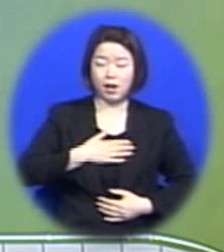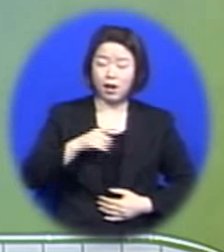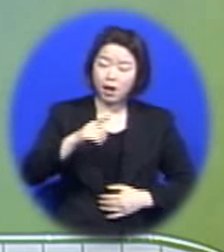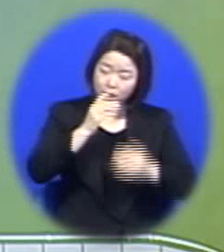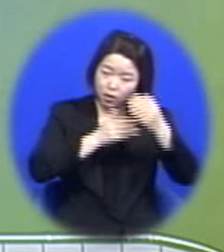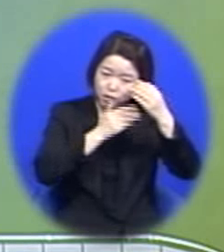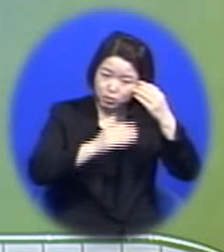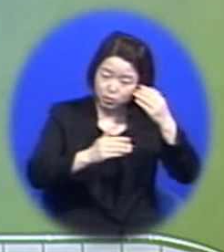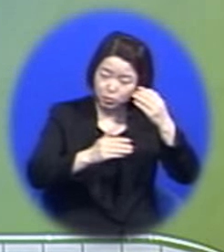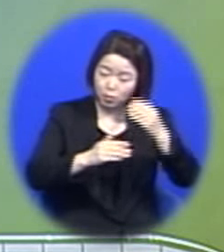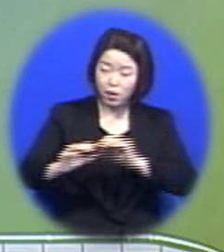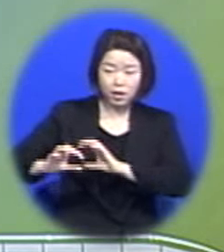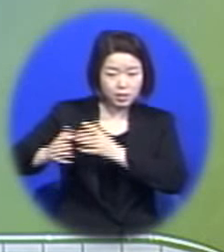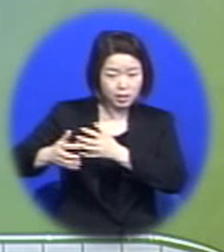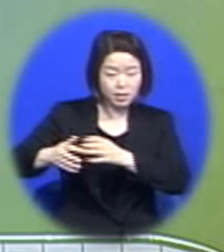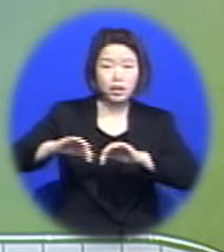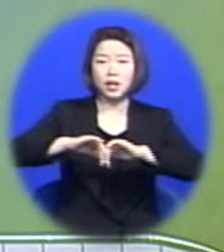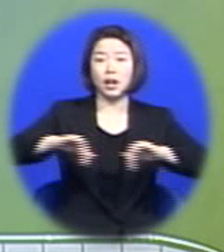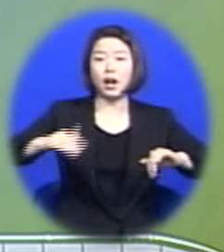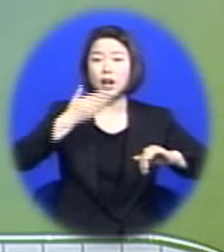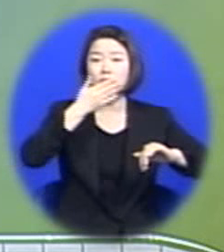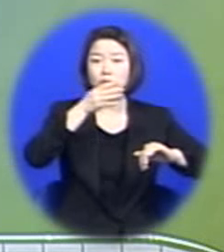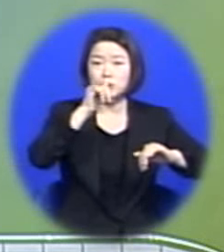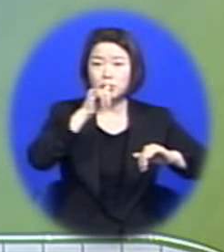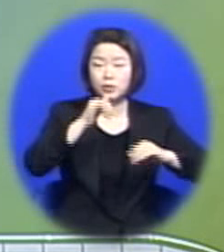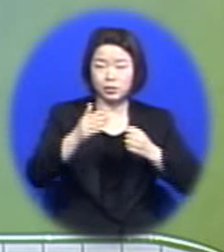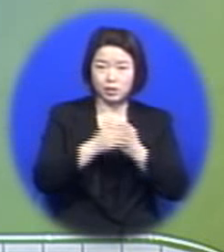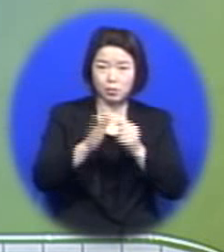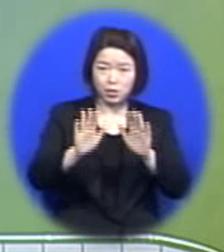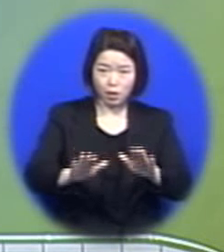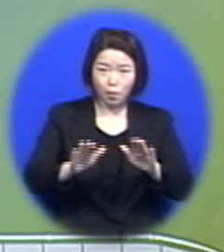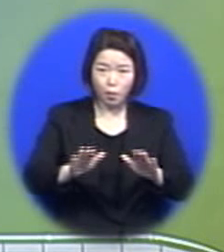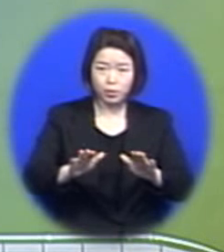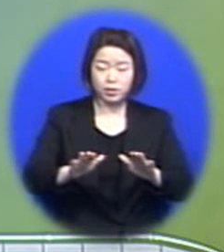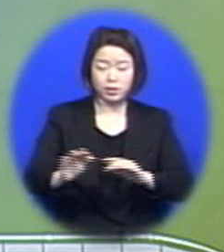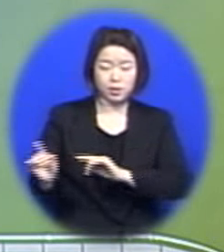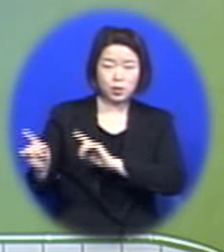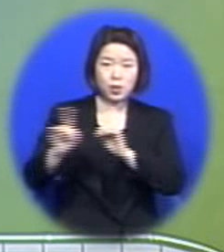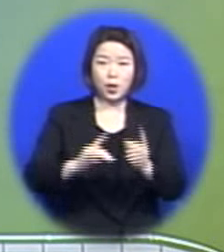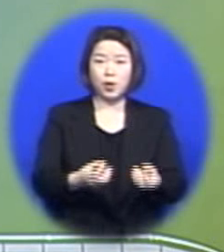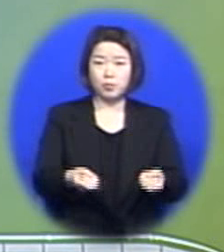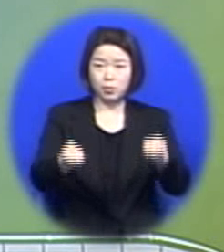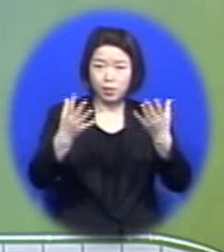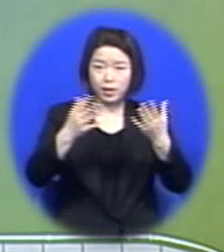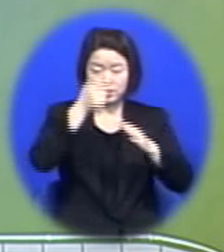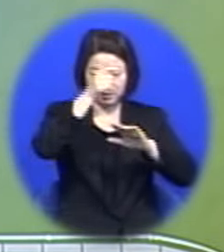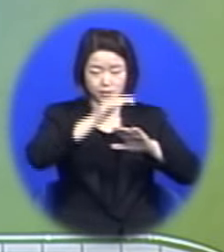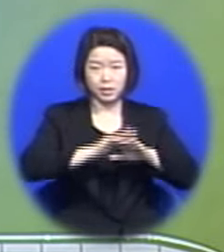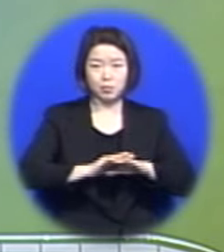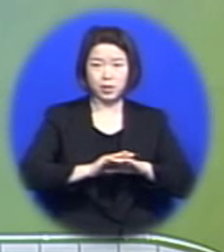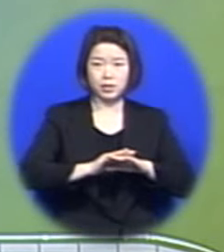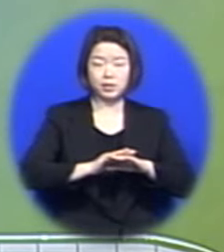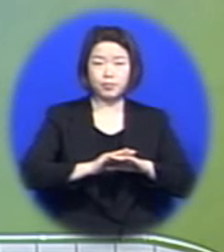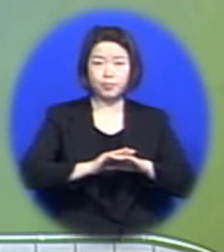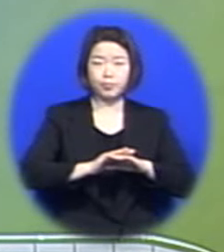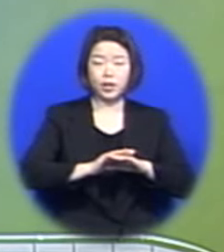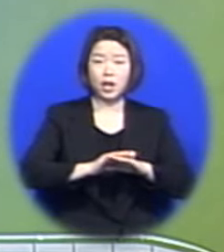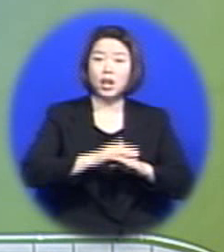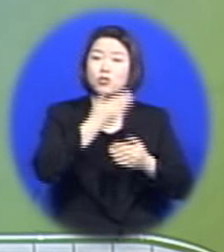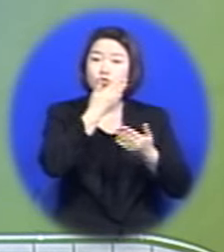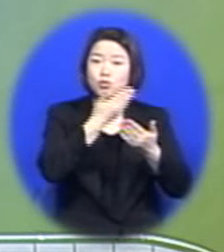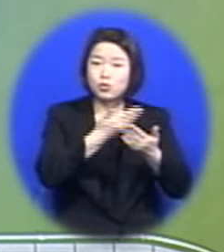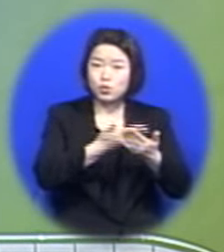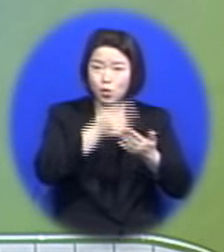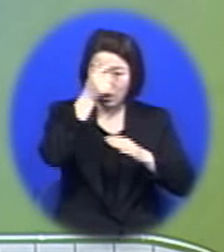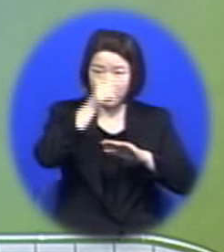세상이 갈라지는 겁니다. 그러므로 오늘 이 부활절 예배는 사실은 굉장히 중요한